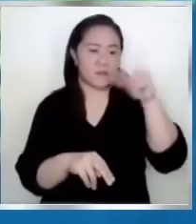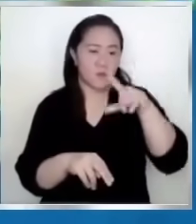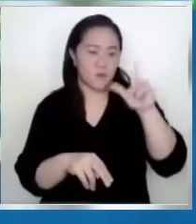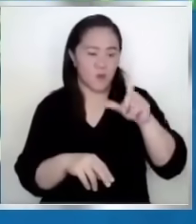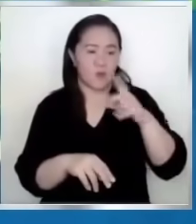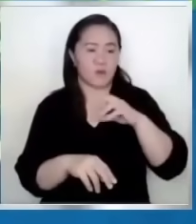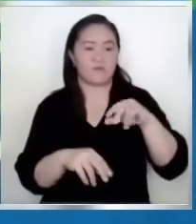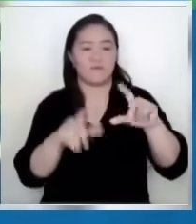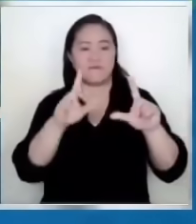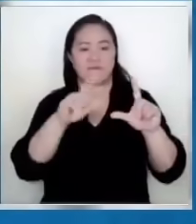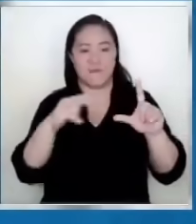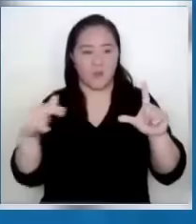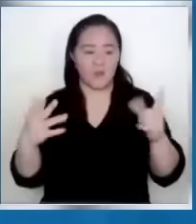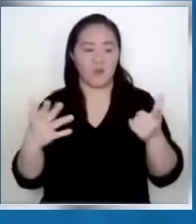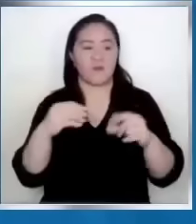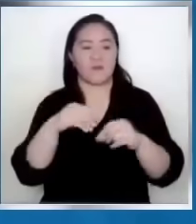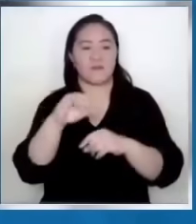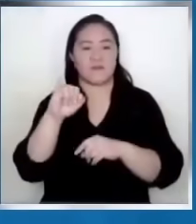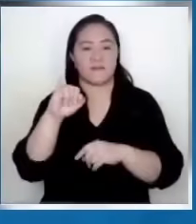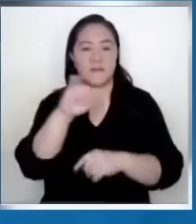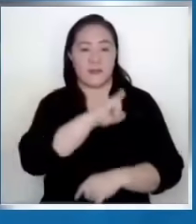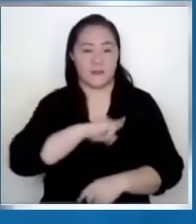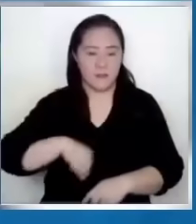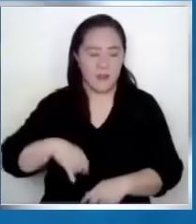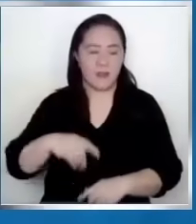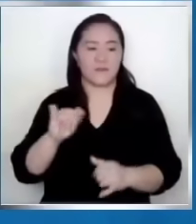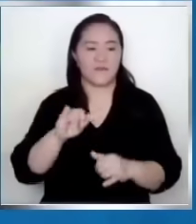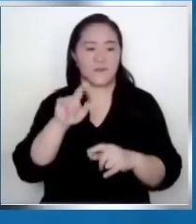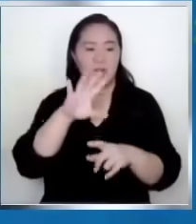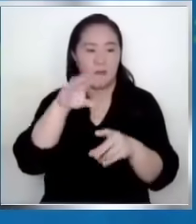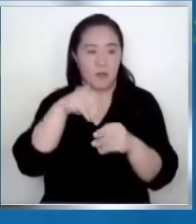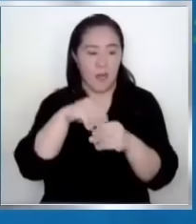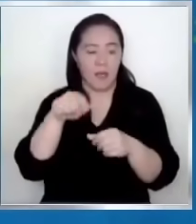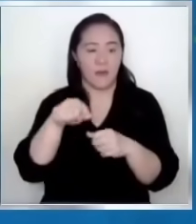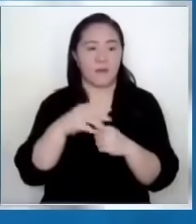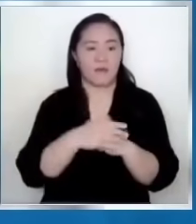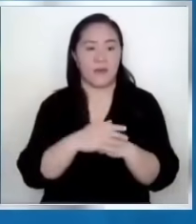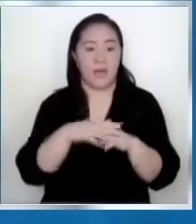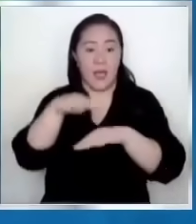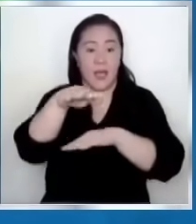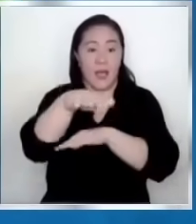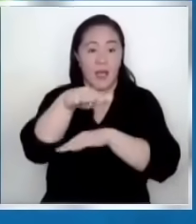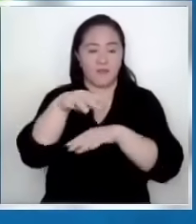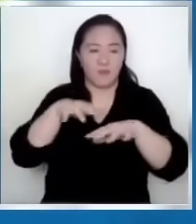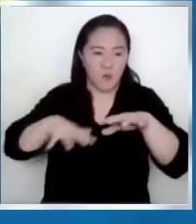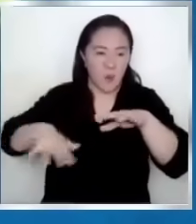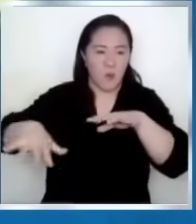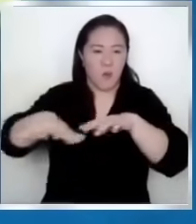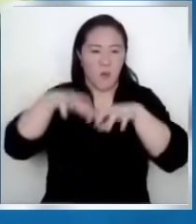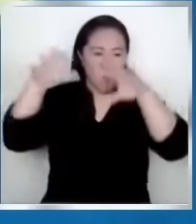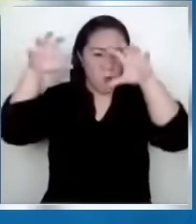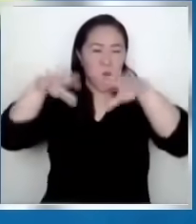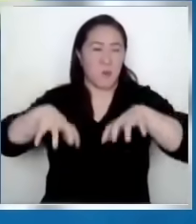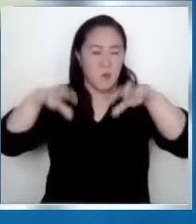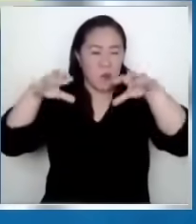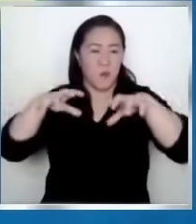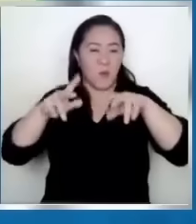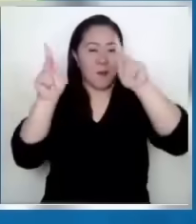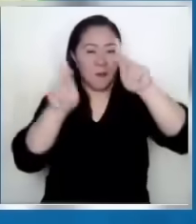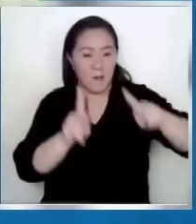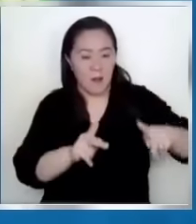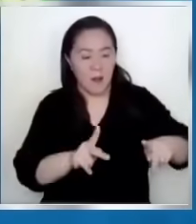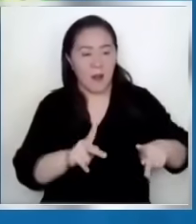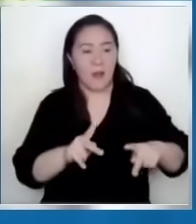Isabela. Pagsapit ng hapon, mas malawakan ang ulan at may malalakas na ulan sa Palawan,